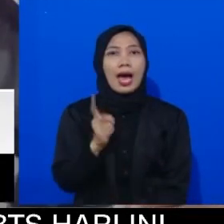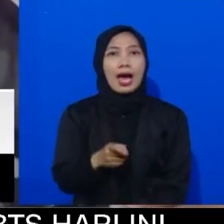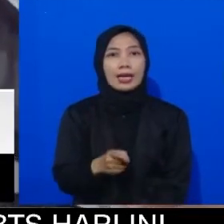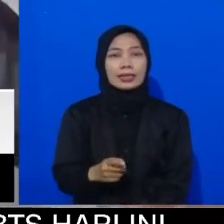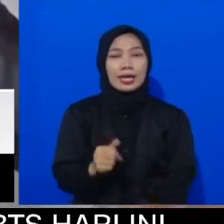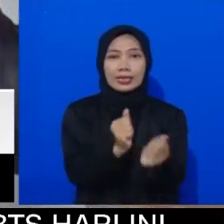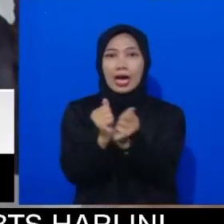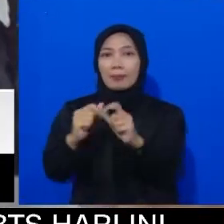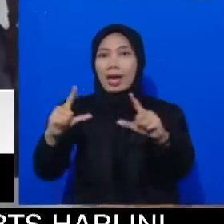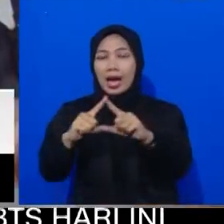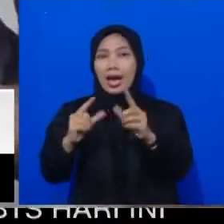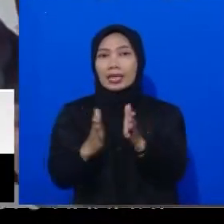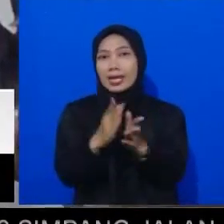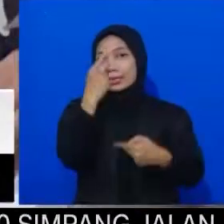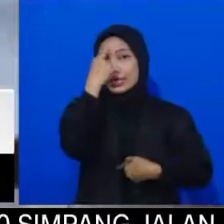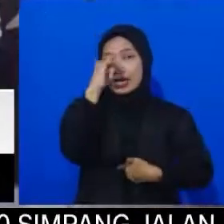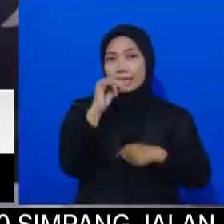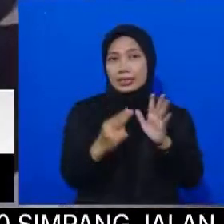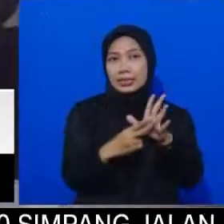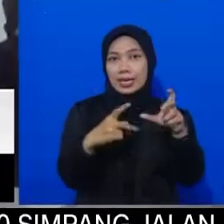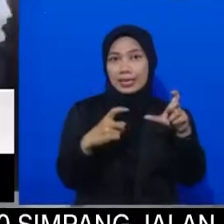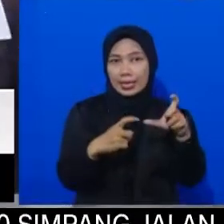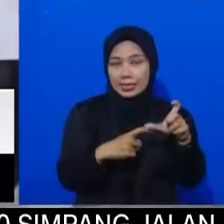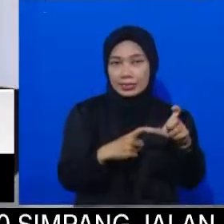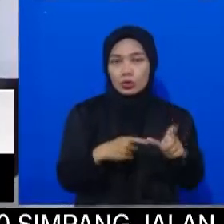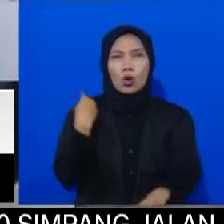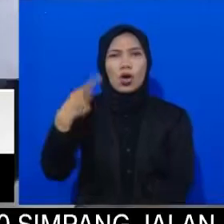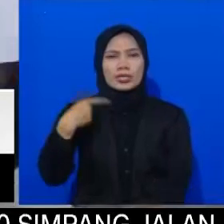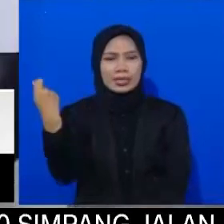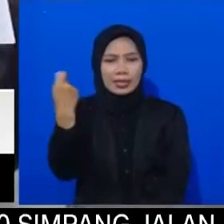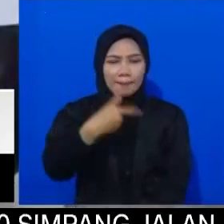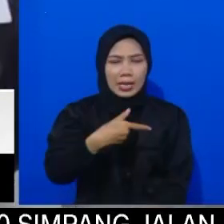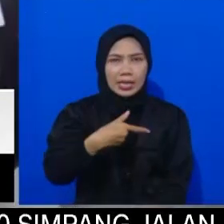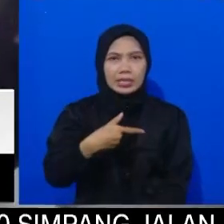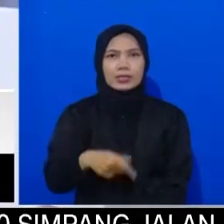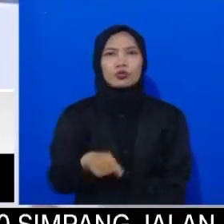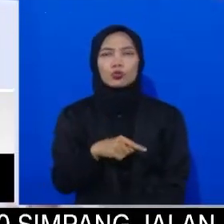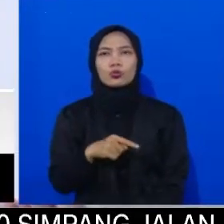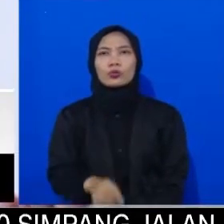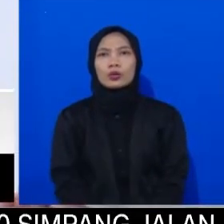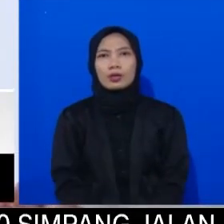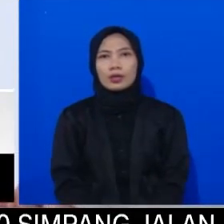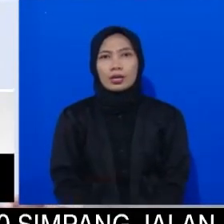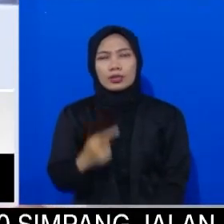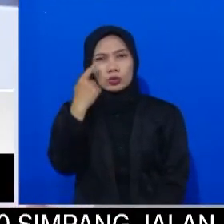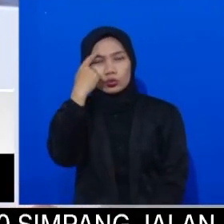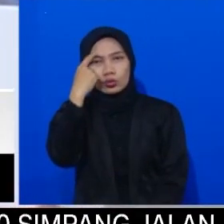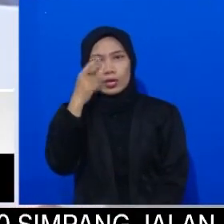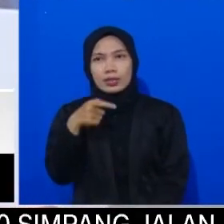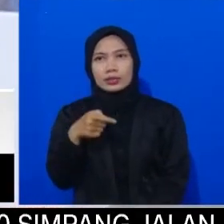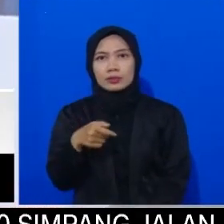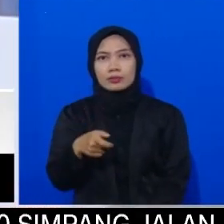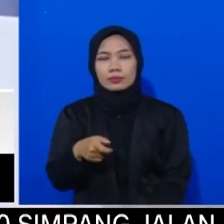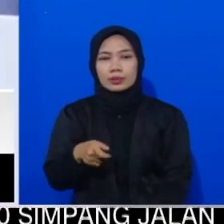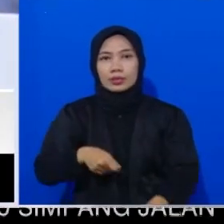dan INS serta sejumlah orang yang diduga menjadi pembeli pupuk dan membangun bunker. Polisi menduga komplotan ini mengendalikan penjualan